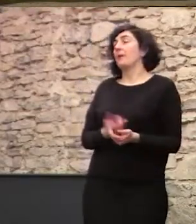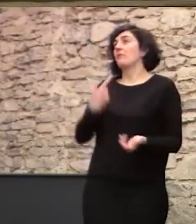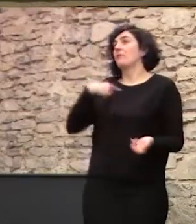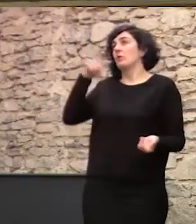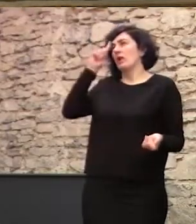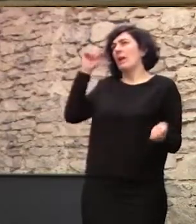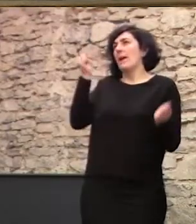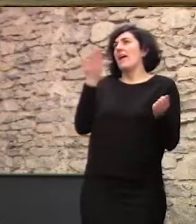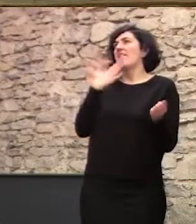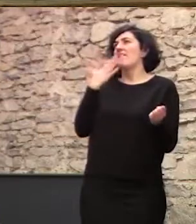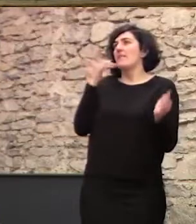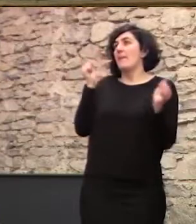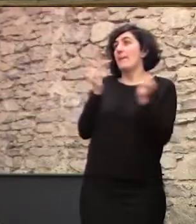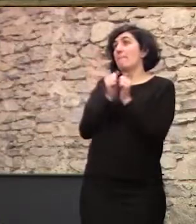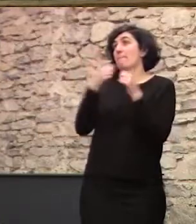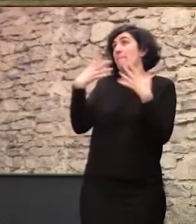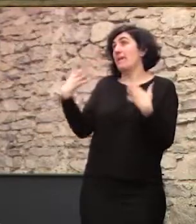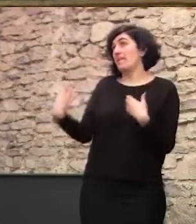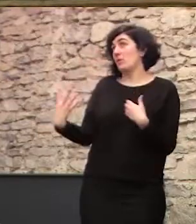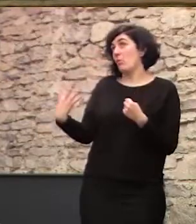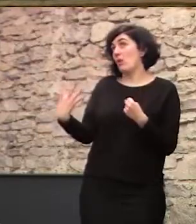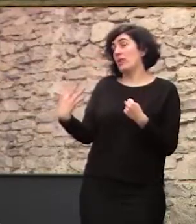bat alaburuzen euskan eta...